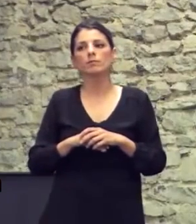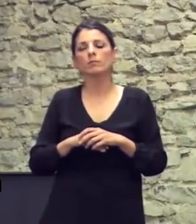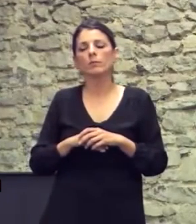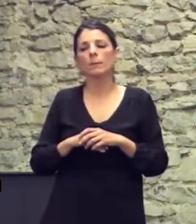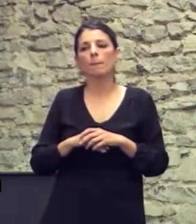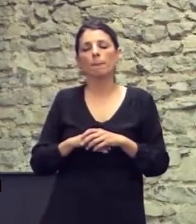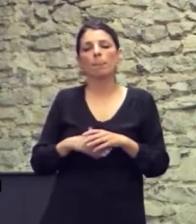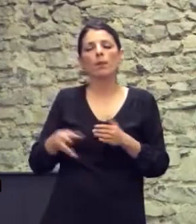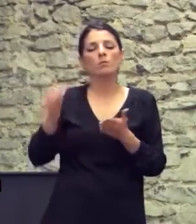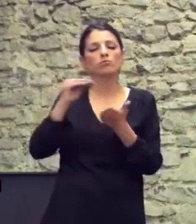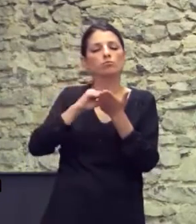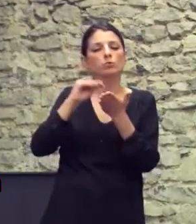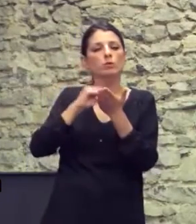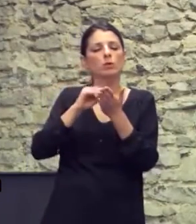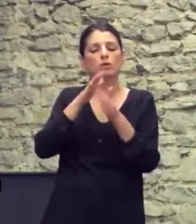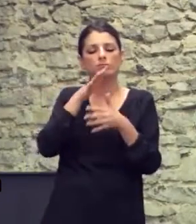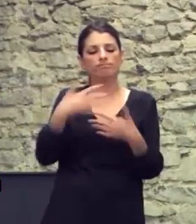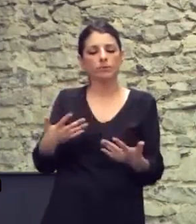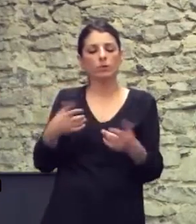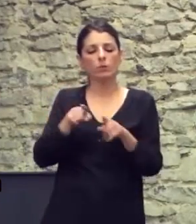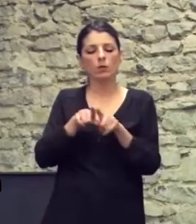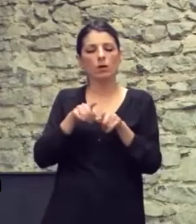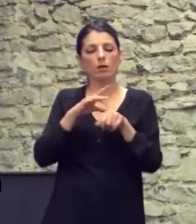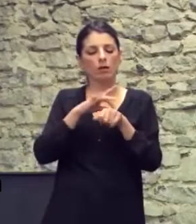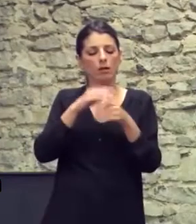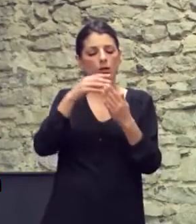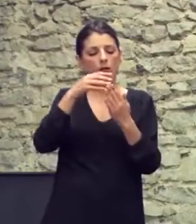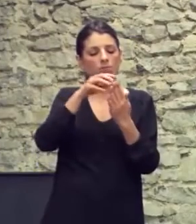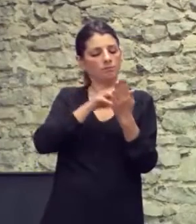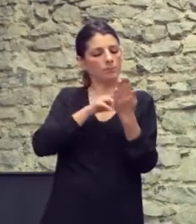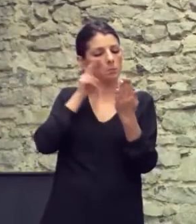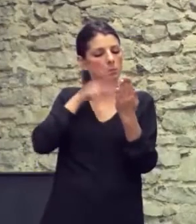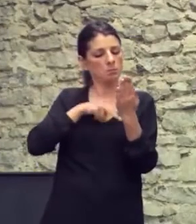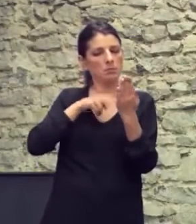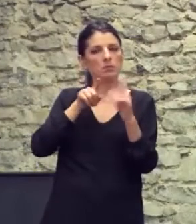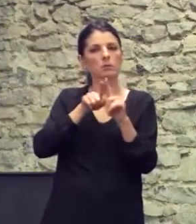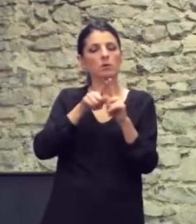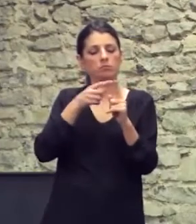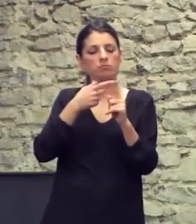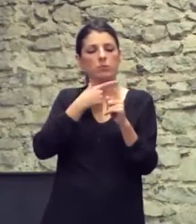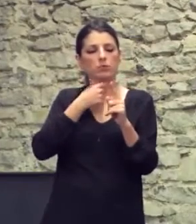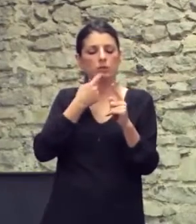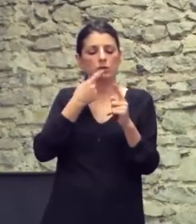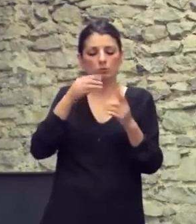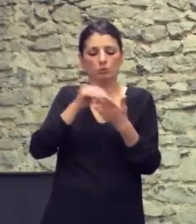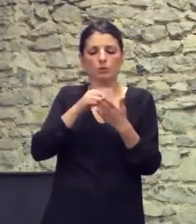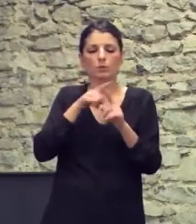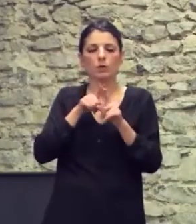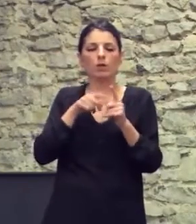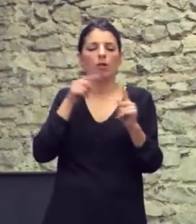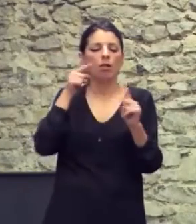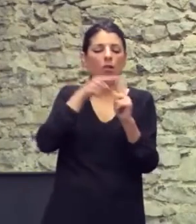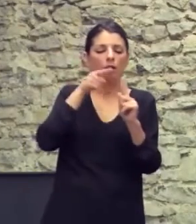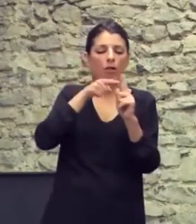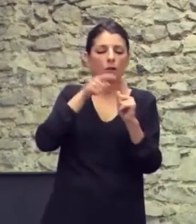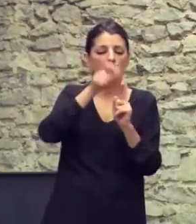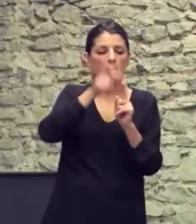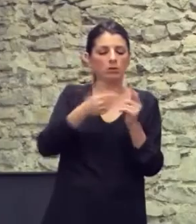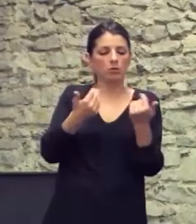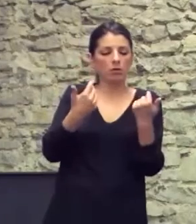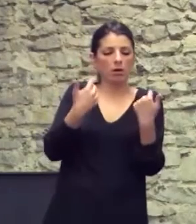askotan, gaur, gida repasatzen ez, asko gustatzen zain momentu batean, esaten duena, bueno, bullying LGTB-fobikoa jasotzen